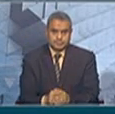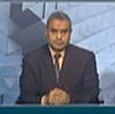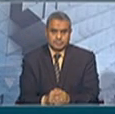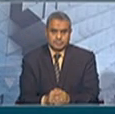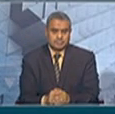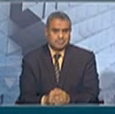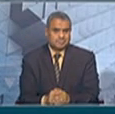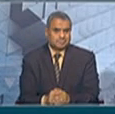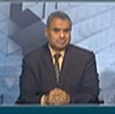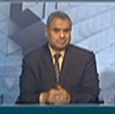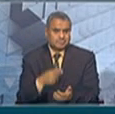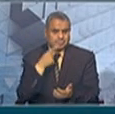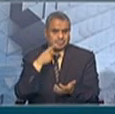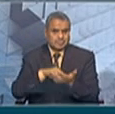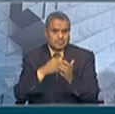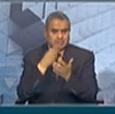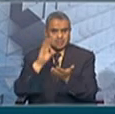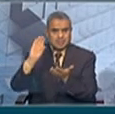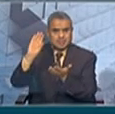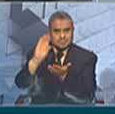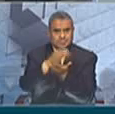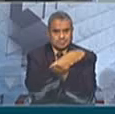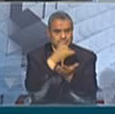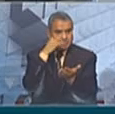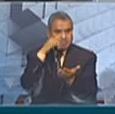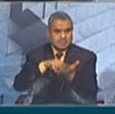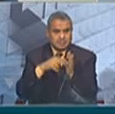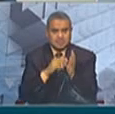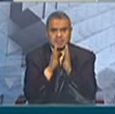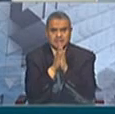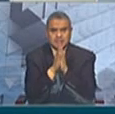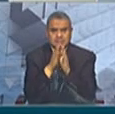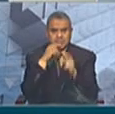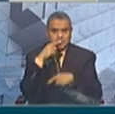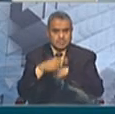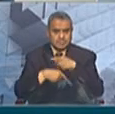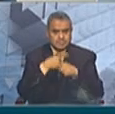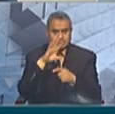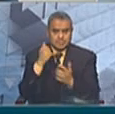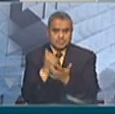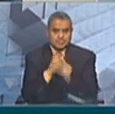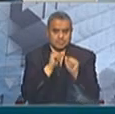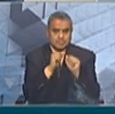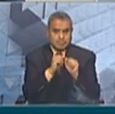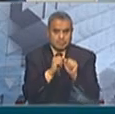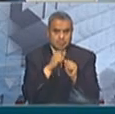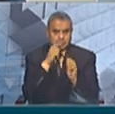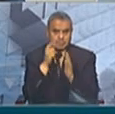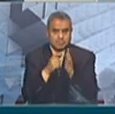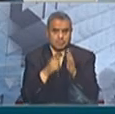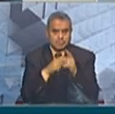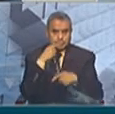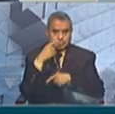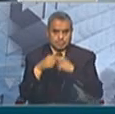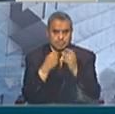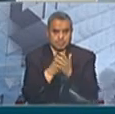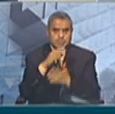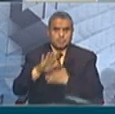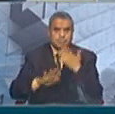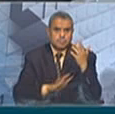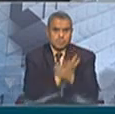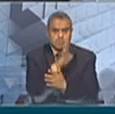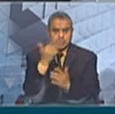يعني طبعا الاعتذار ربما كان يتوقعه كثيرون، وربما شكل نوع من المفاجأة والإحباط لكثير